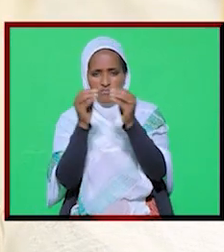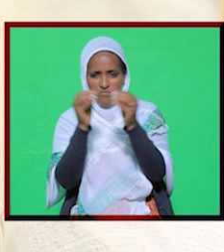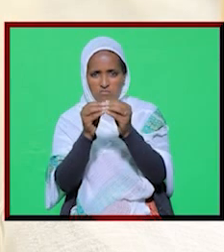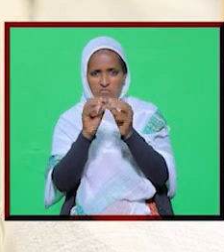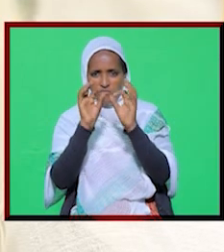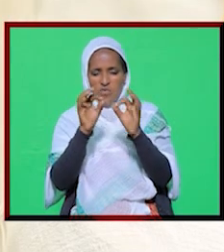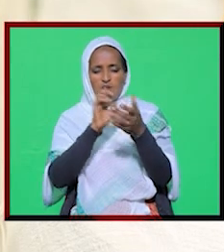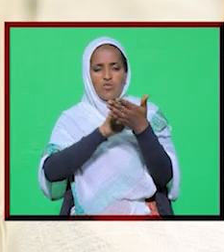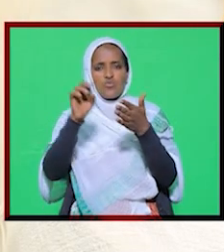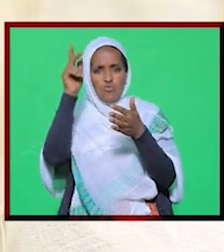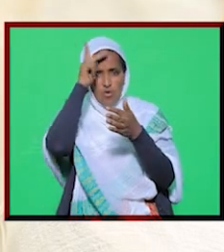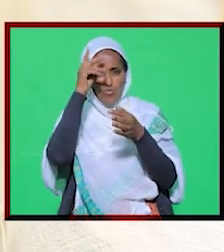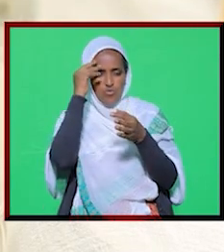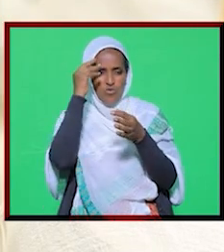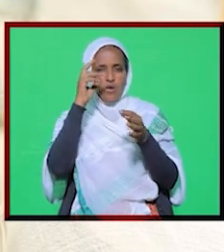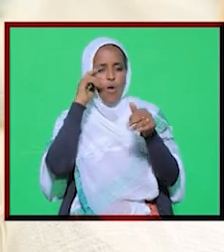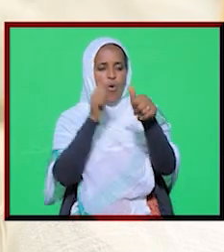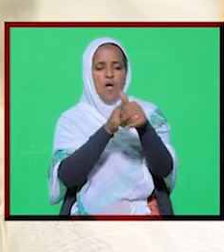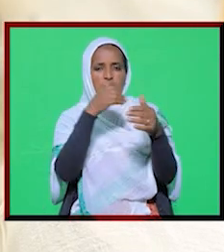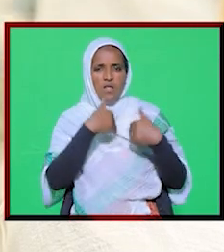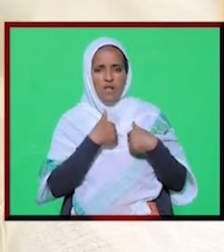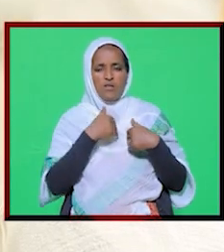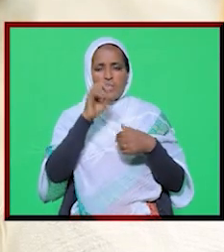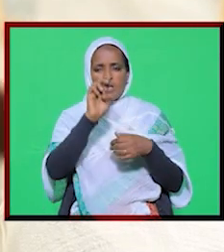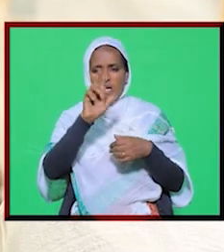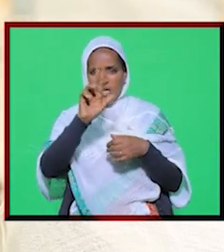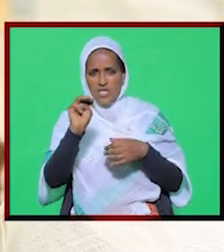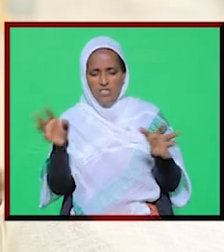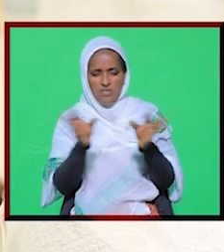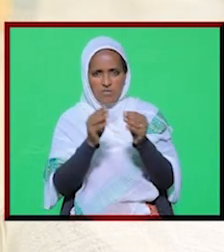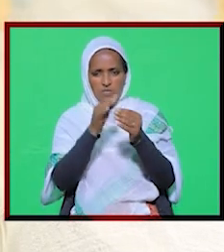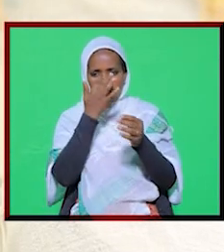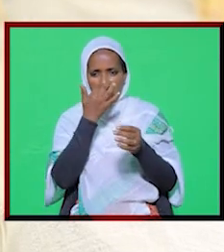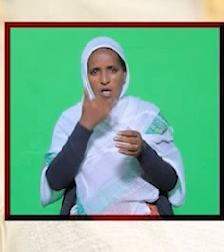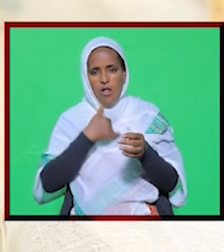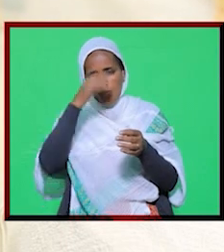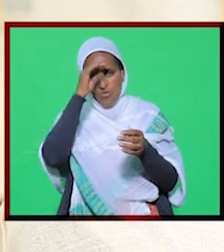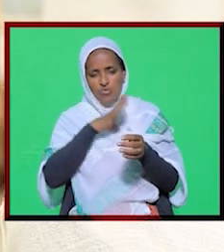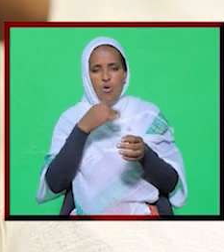የሆነ ቅዱስ ማቴዎስ አለ እኮ ከሐዋርያት ቀረጥ ሲሰበስብ የኖረ ልምድ ያለው ሰው አለ።